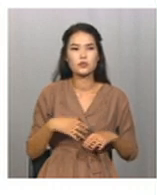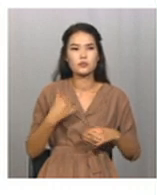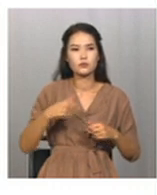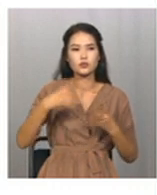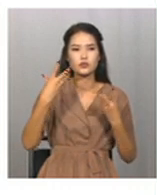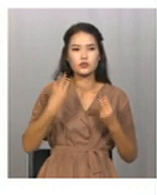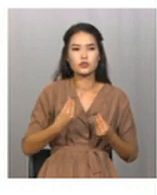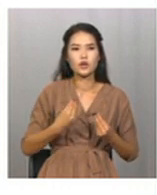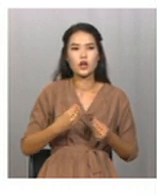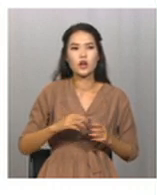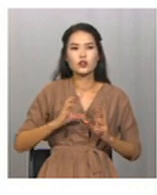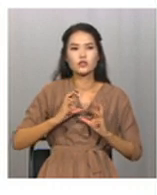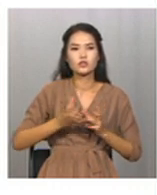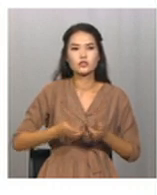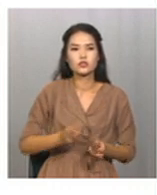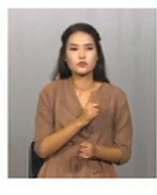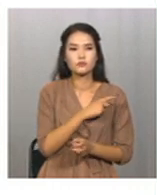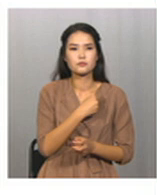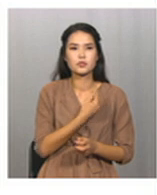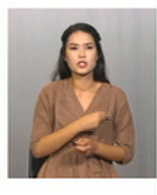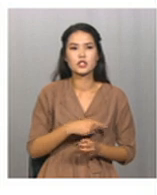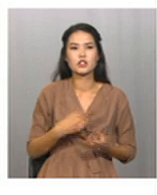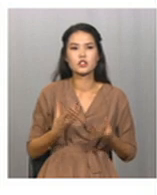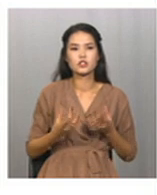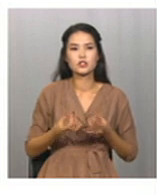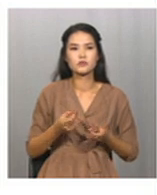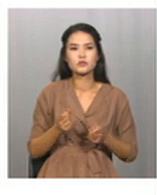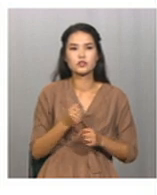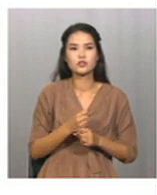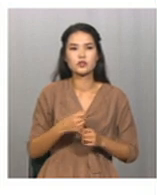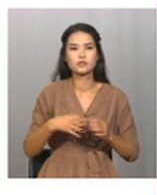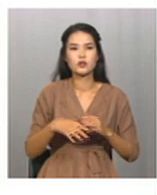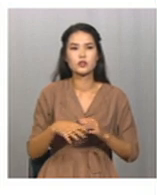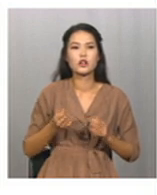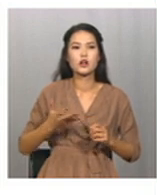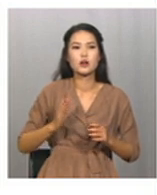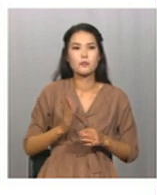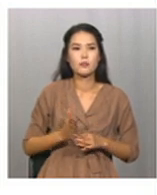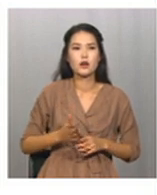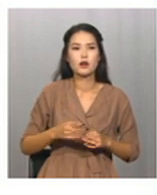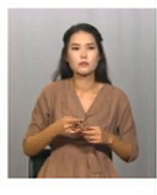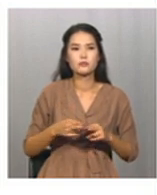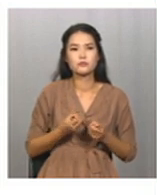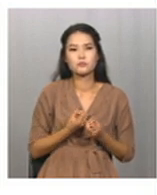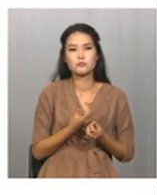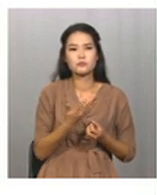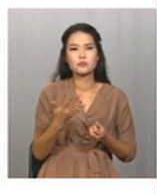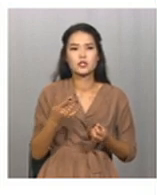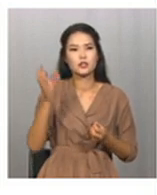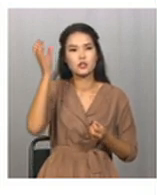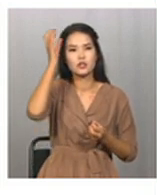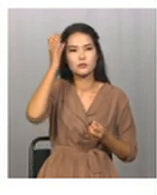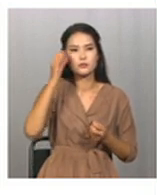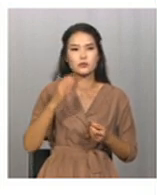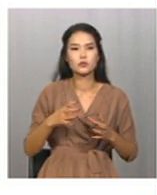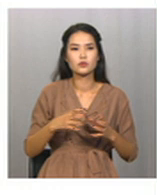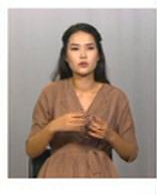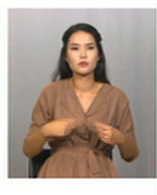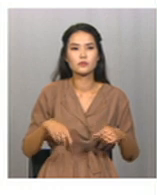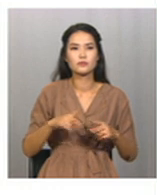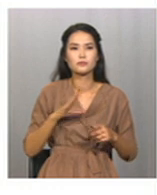күні дүние жүзінде медициналық желім жасап шығарумен бар болғаны бірнеше ғана ғылыми топ